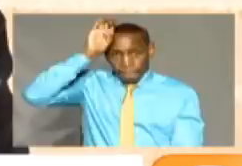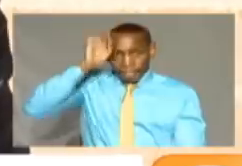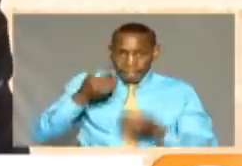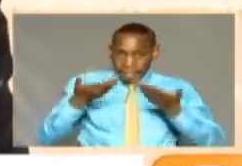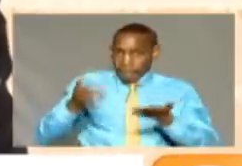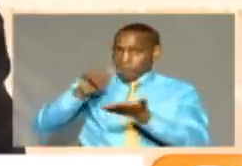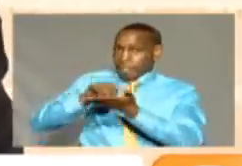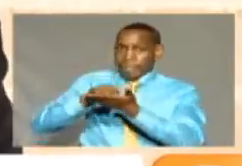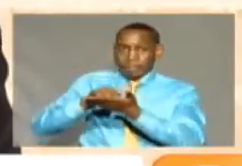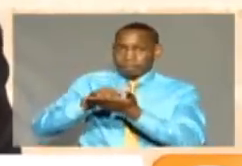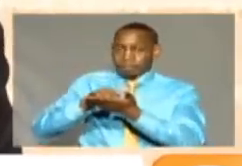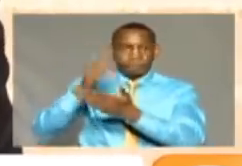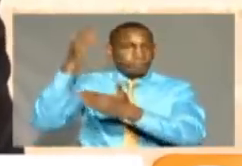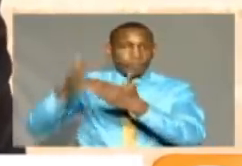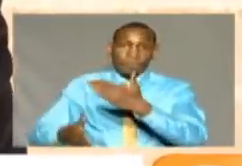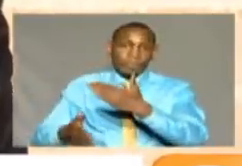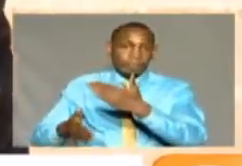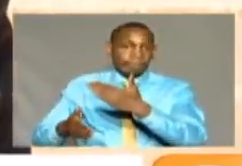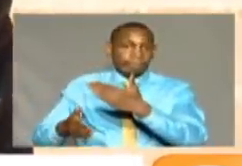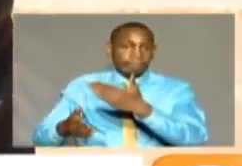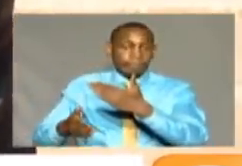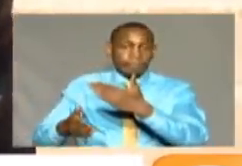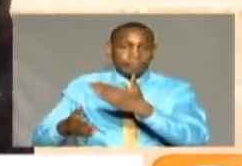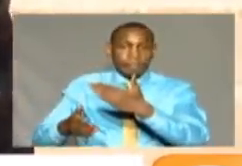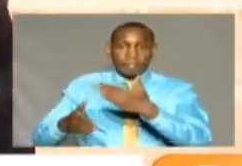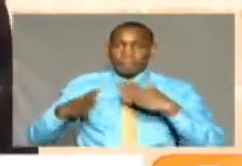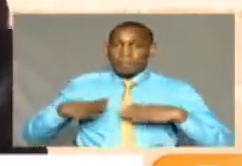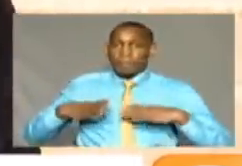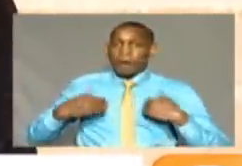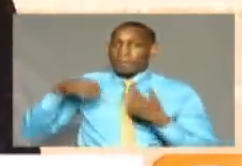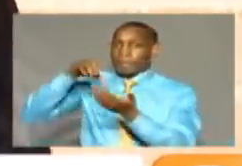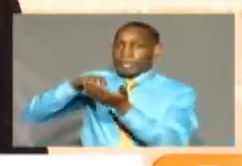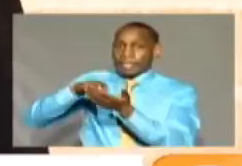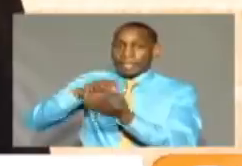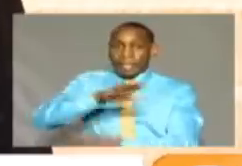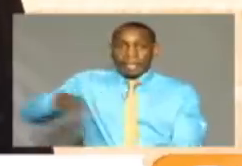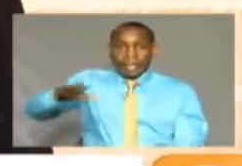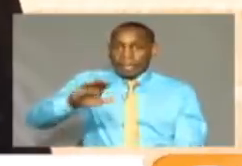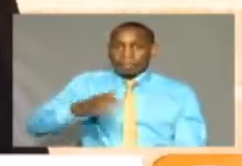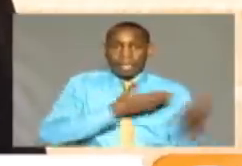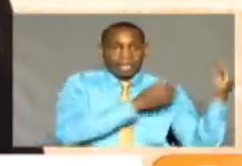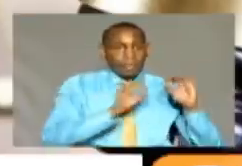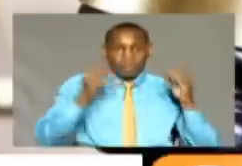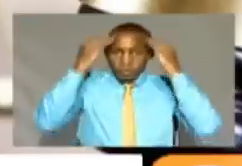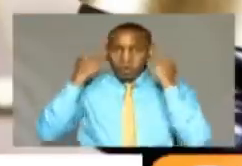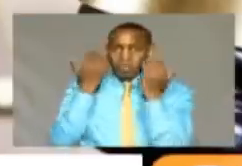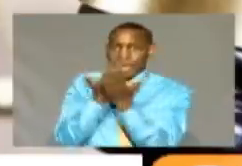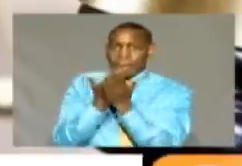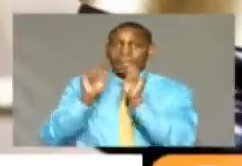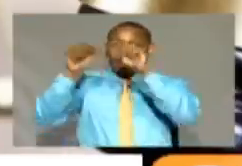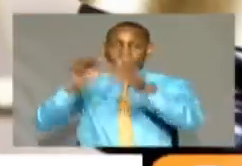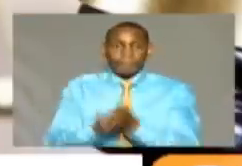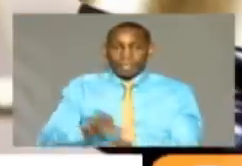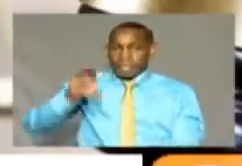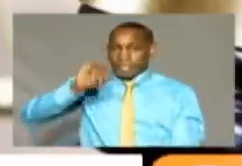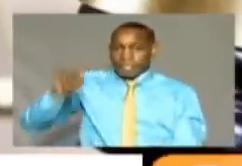Now that has been brought to a halt. The litigants in those areas, please don't expect the Court of Appeal to come there. Kulingana na